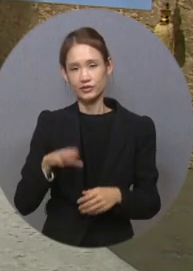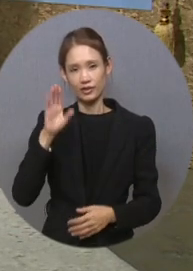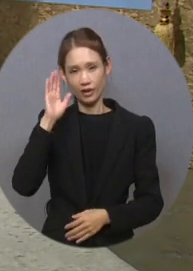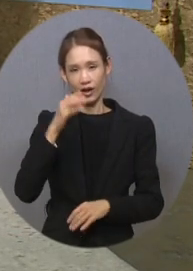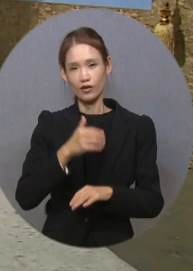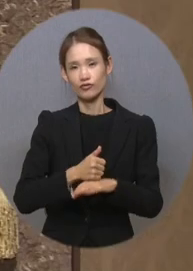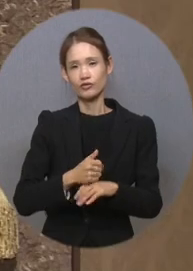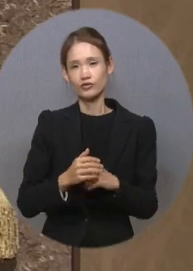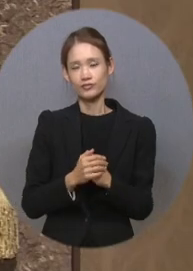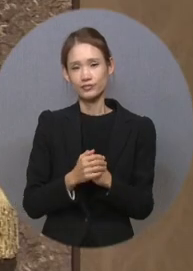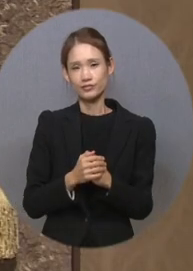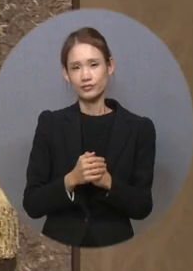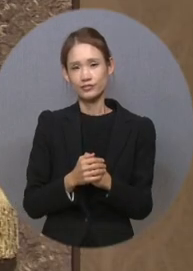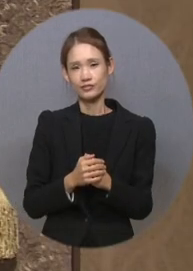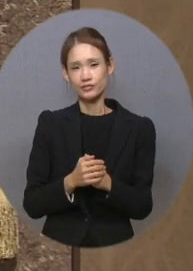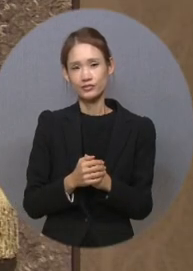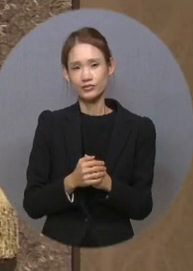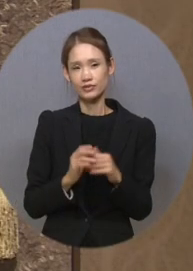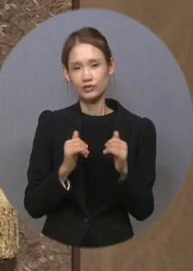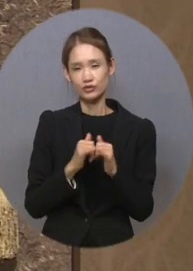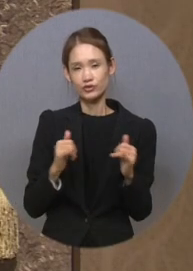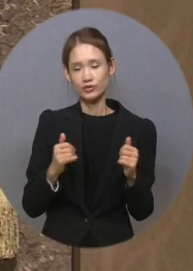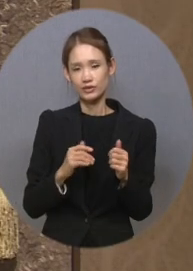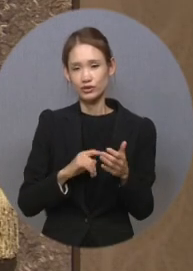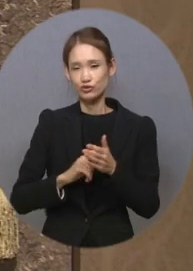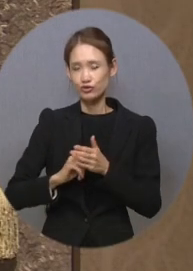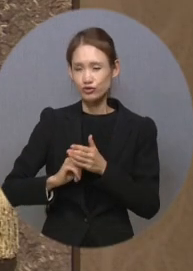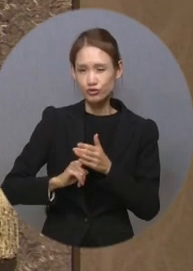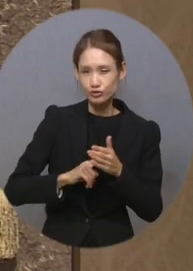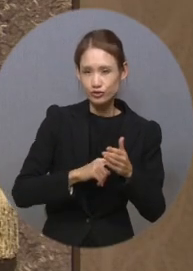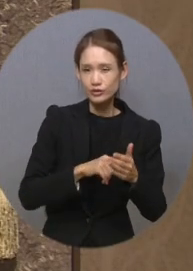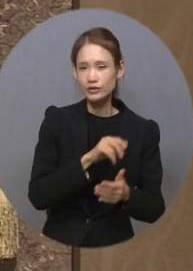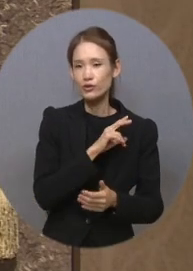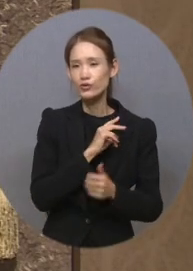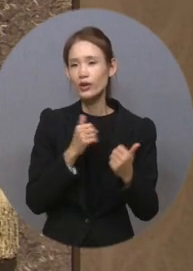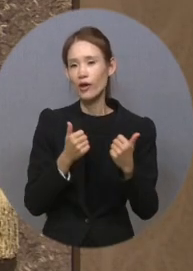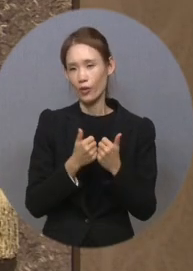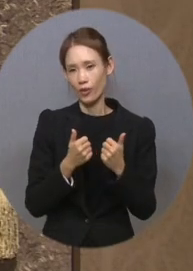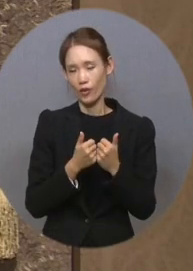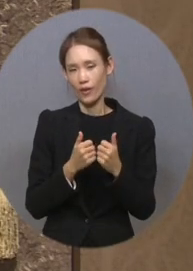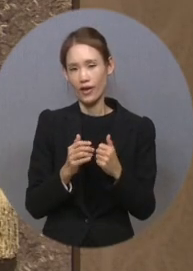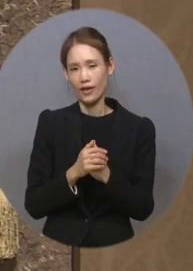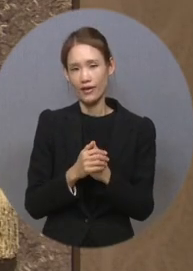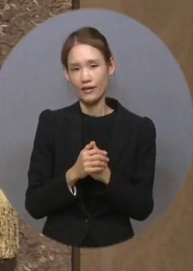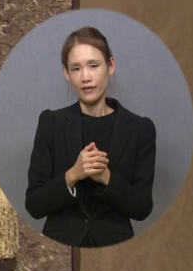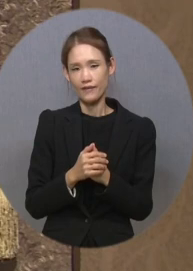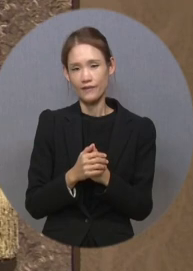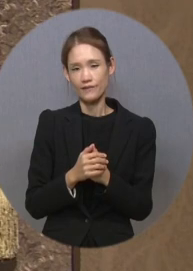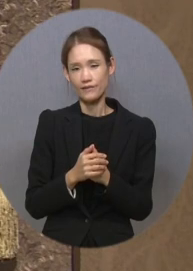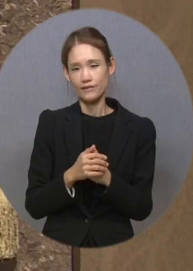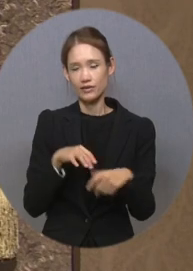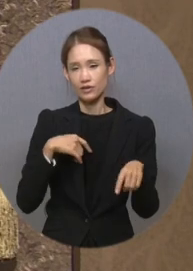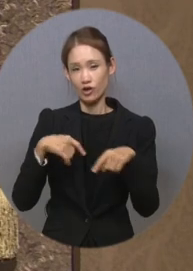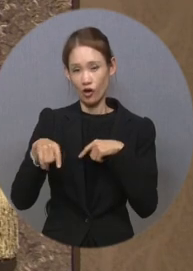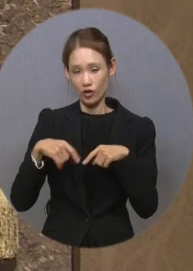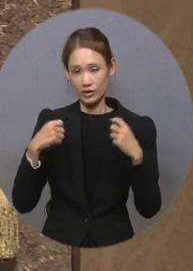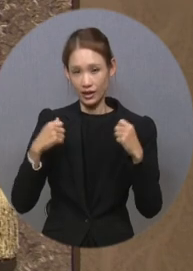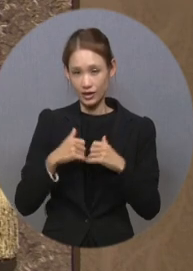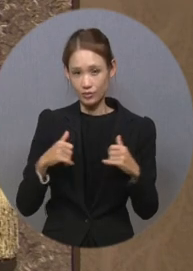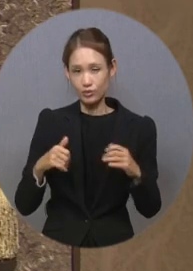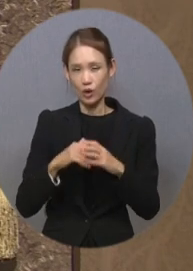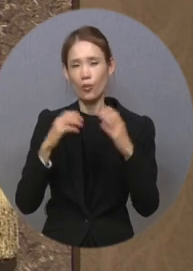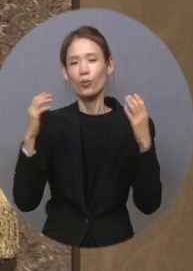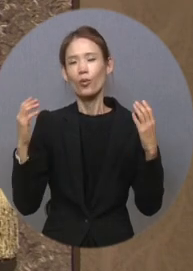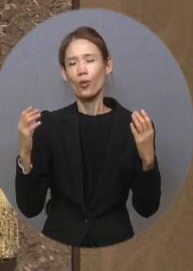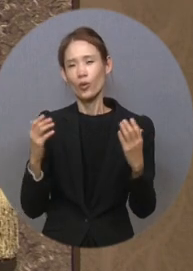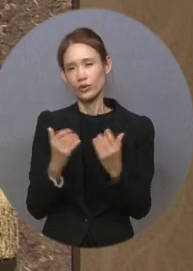향우님들, 또 여수에는 또 우리 시민 추진 위원회가 있었습니다. 우리 시민 추진 위원님들, 또 우리 정치에 계신 분들 모든